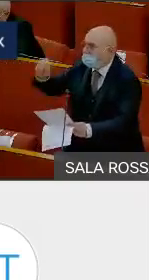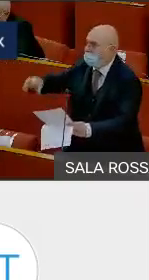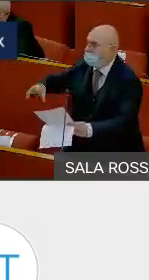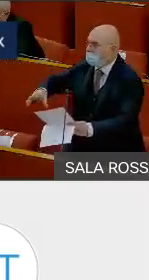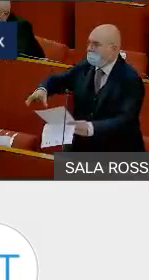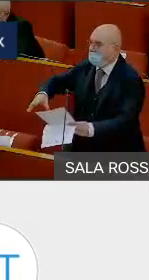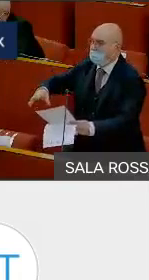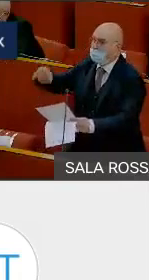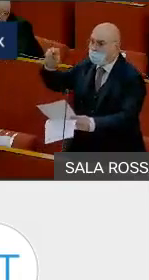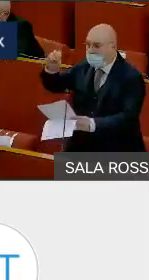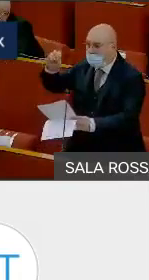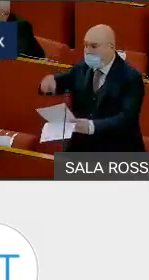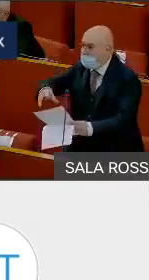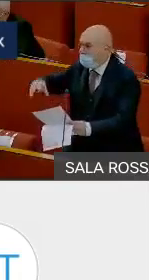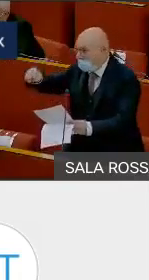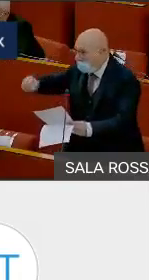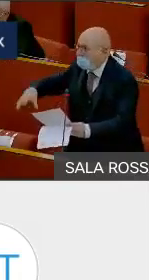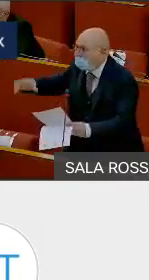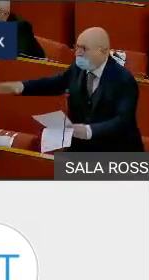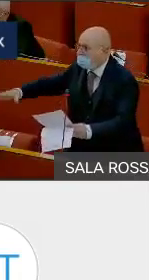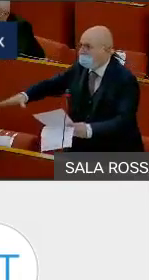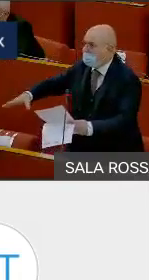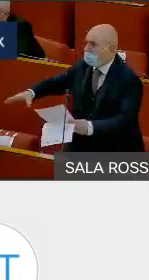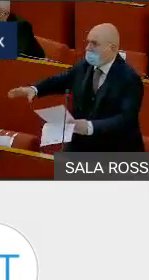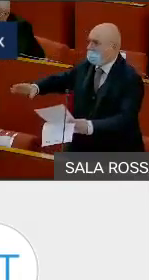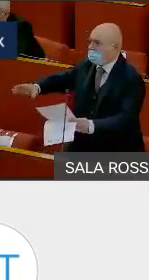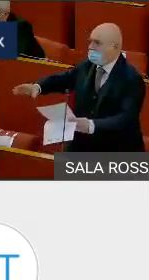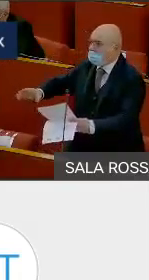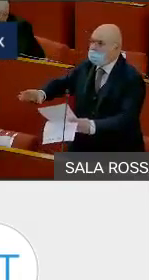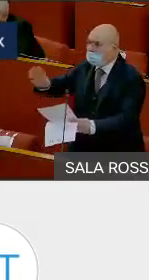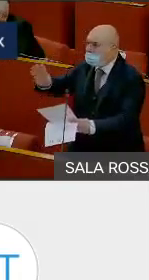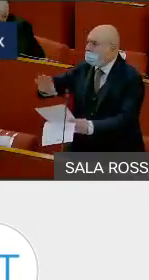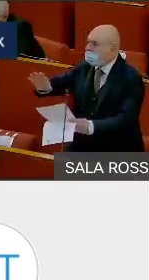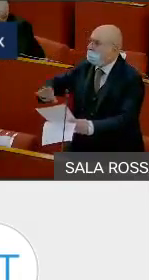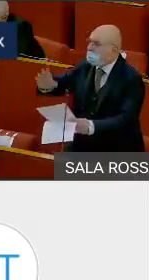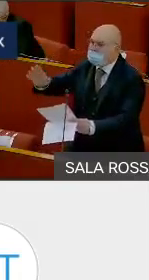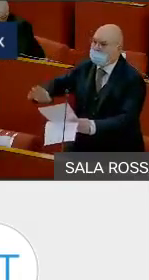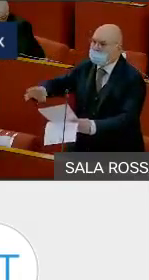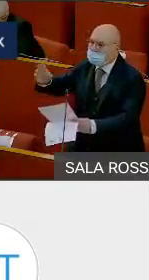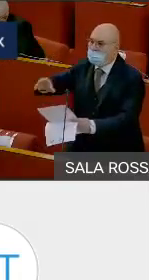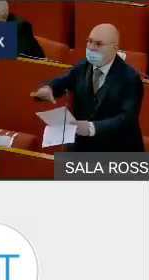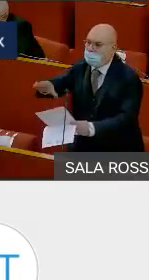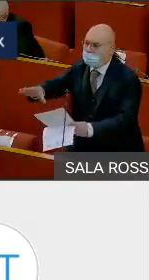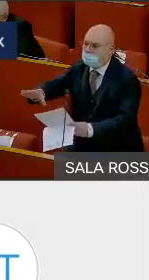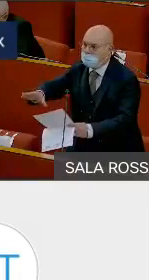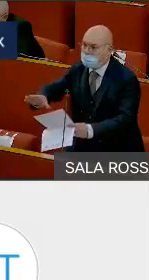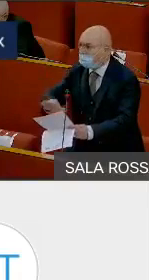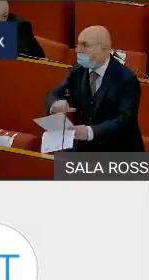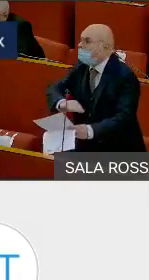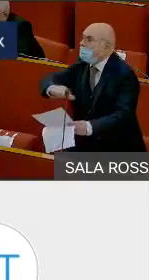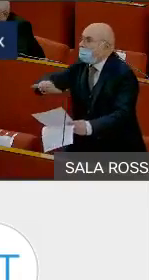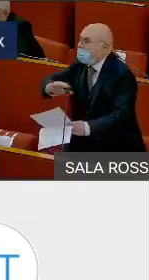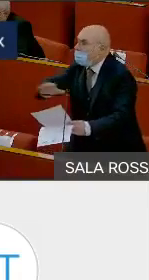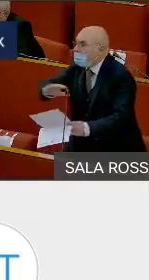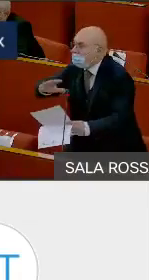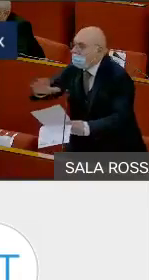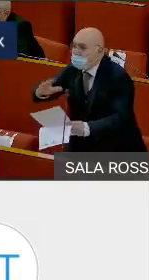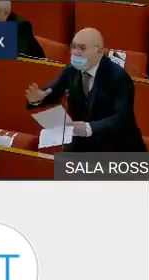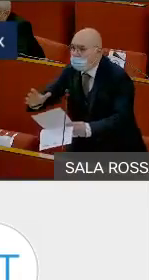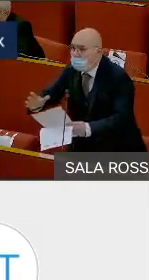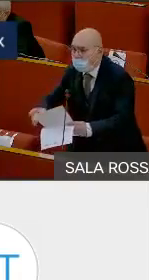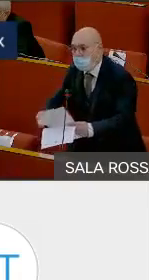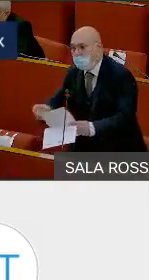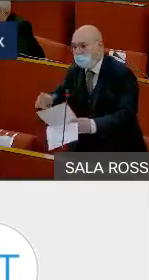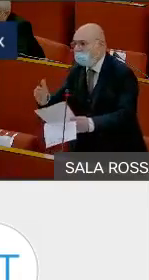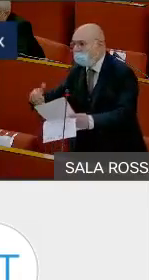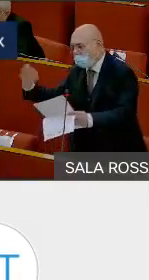territoriale e altrettanto faccia la città metropolitana in modo tale che sia possibile fare questa porcata perché altrimenti non si